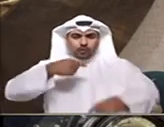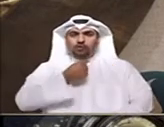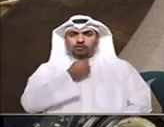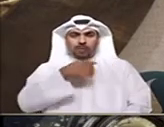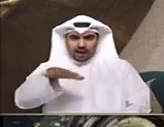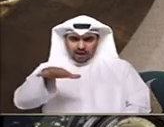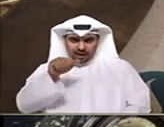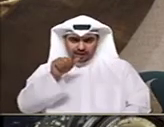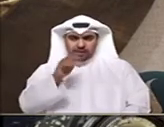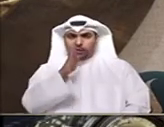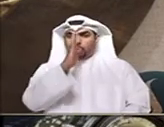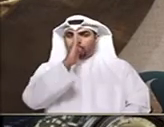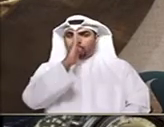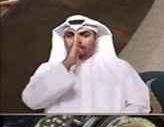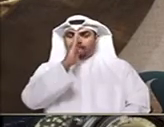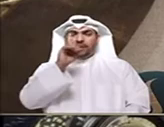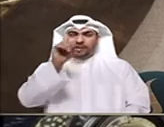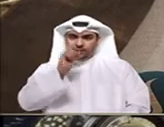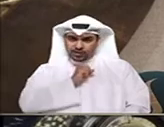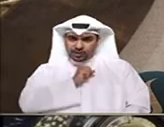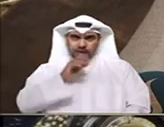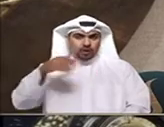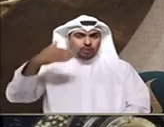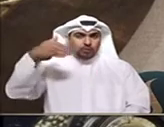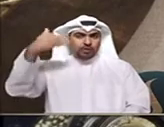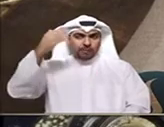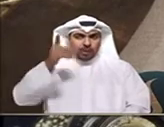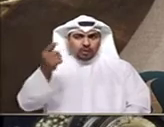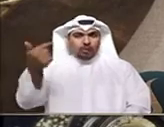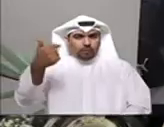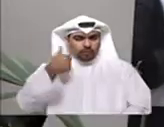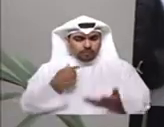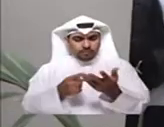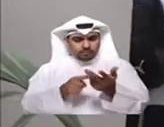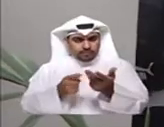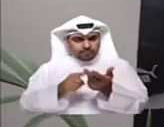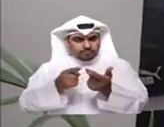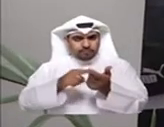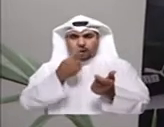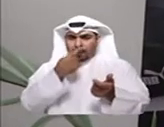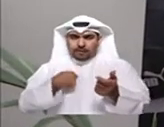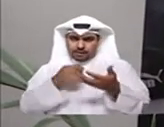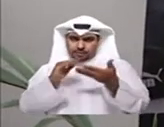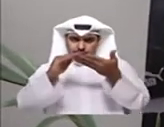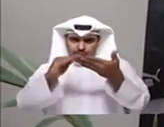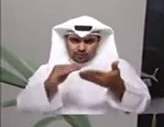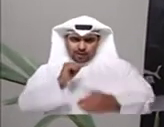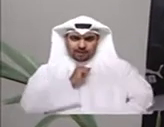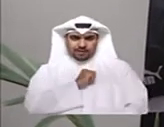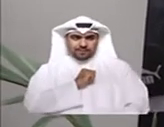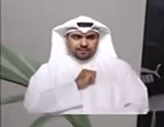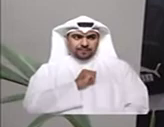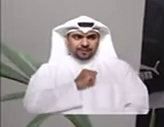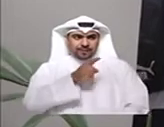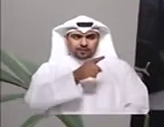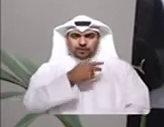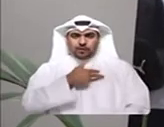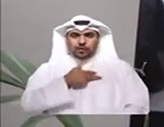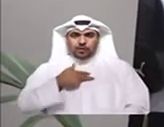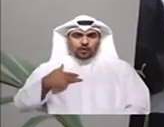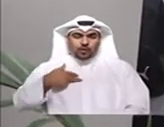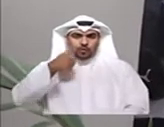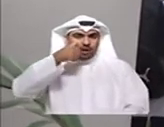في المستقبل حسب المتطلبات اللي نعرف يحتاجونها الآن. مفوضية العون الإنساني في السودان وهي الجهة